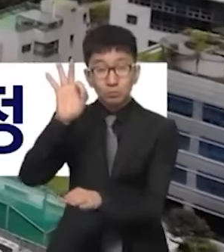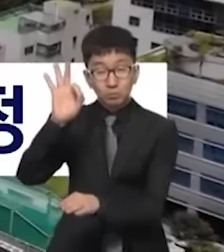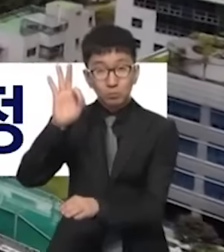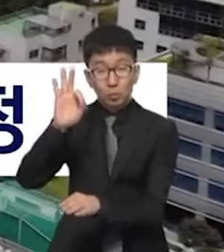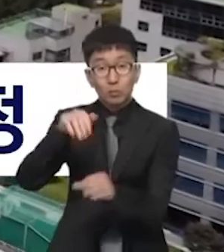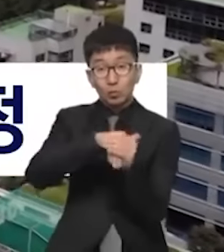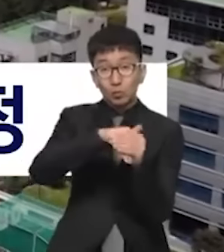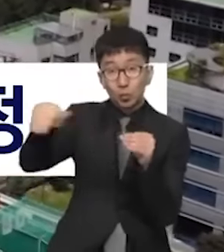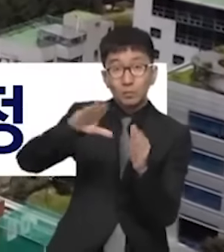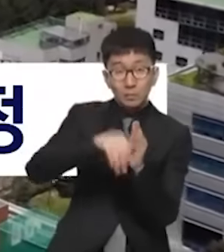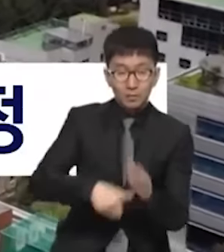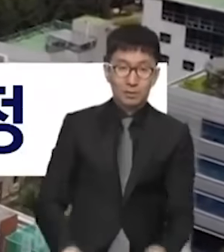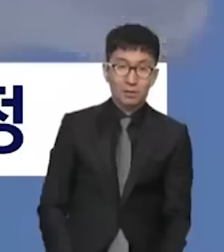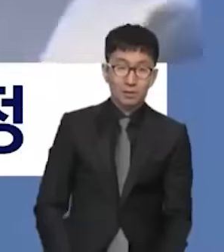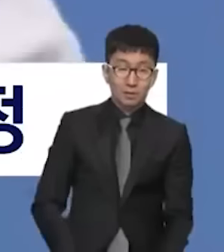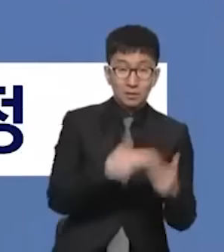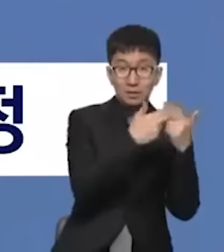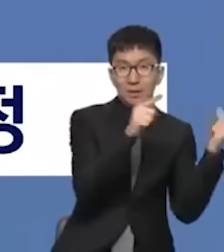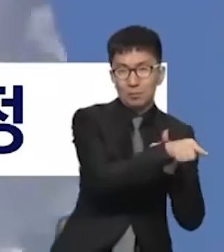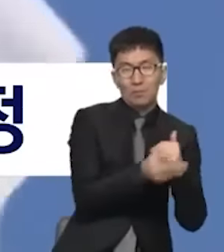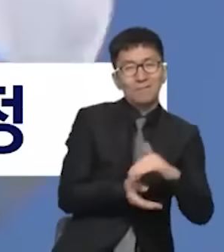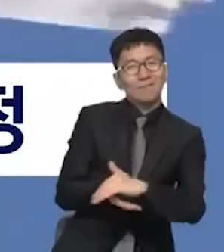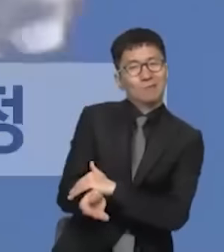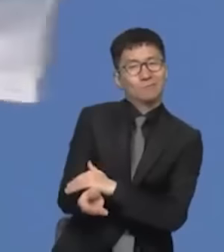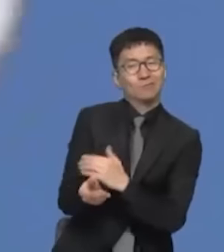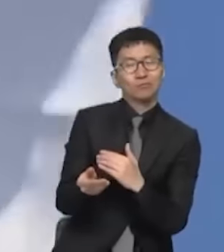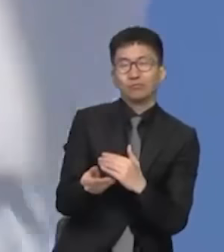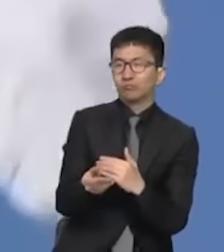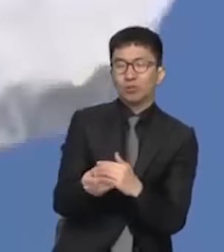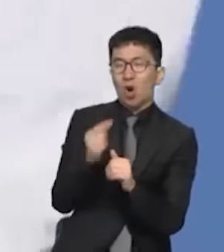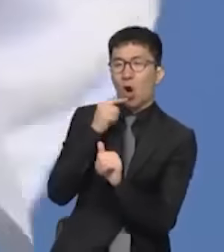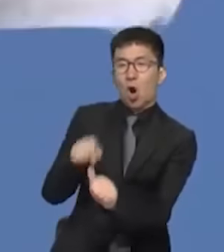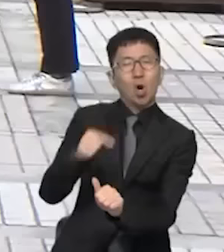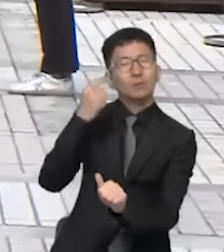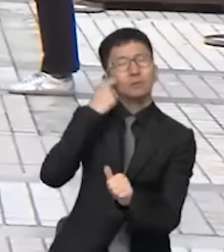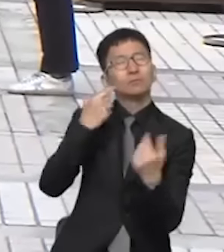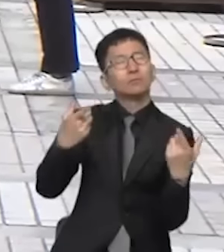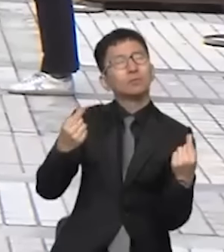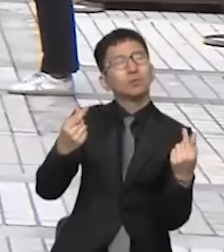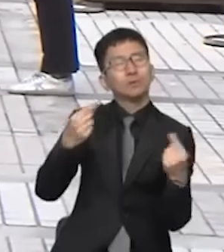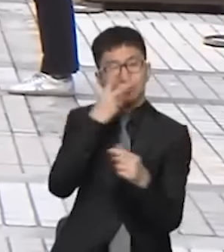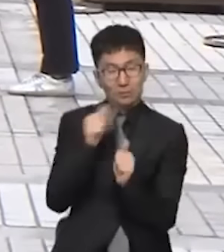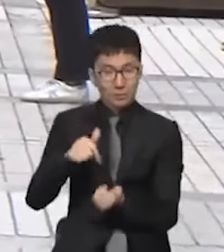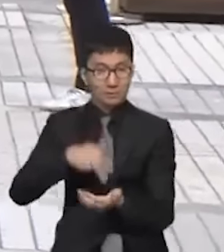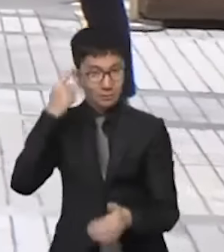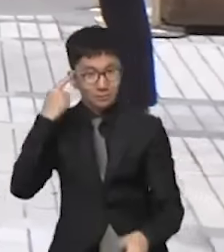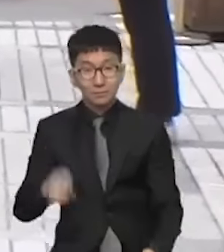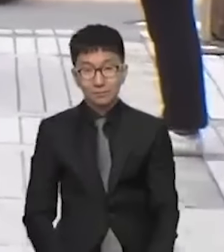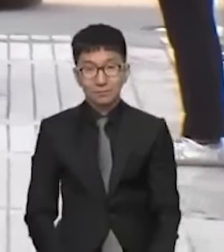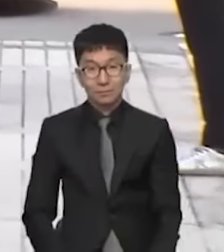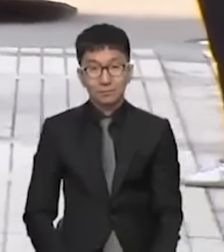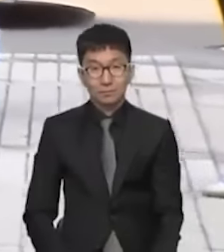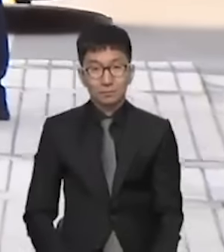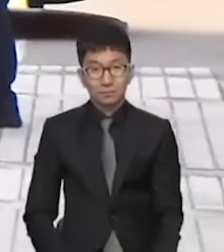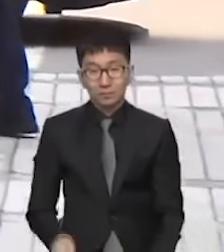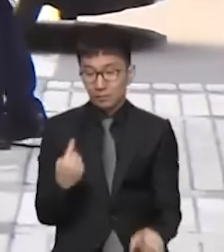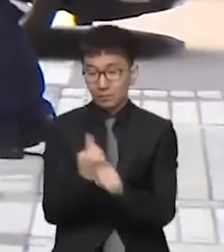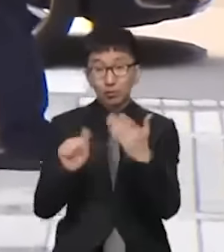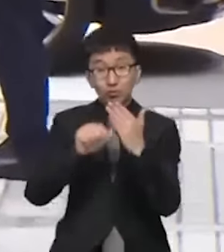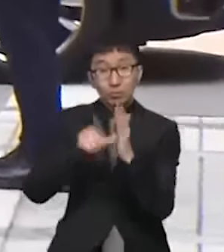뇌물로 판단될 근거가 마련된 걸로 검찰은 보고 있습니다. 검찰은 이미 지난해 9월 이 대표